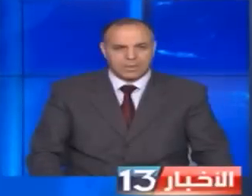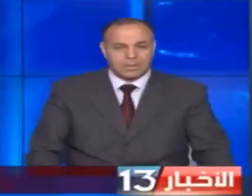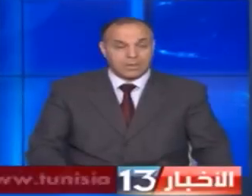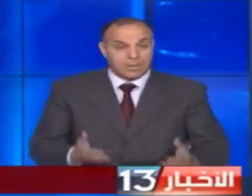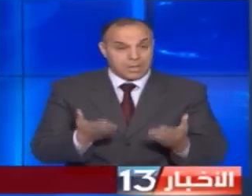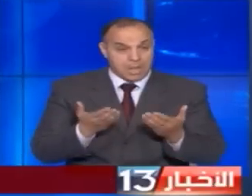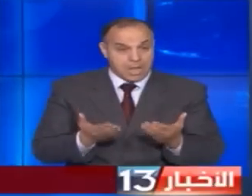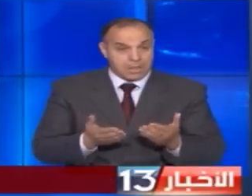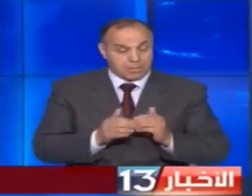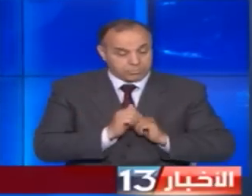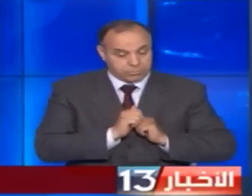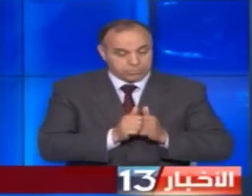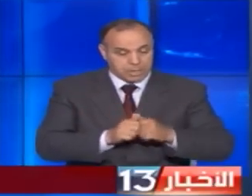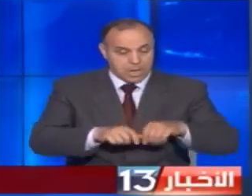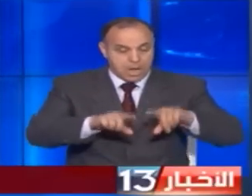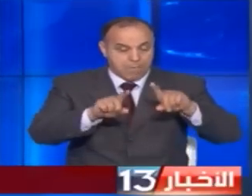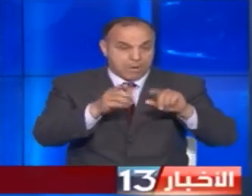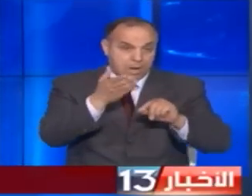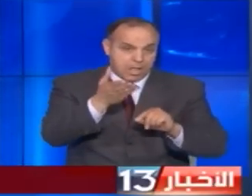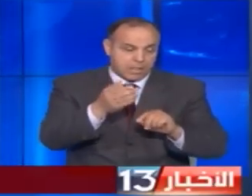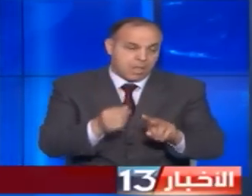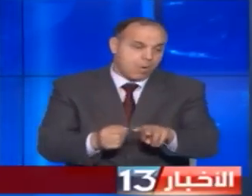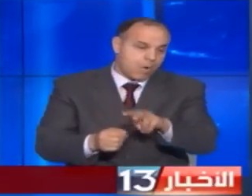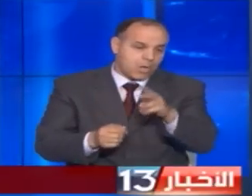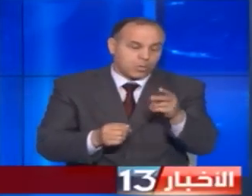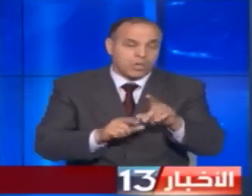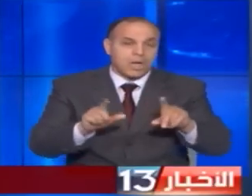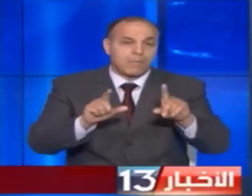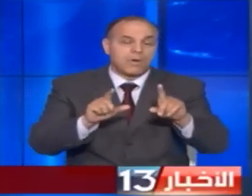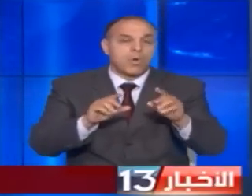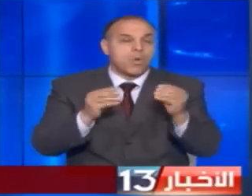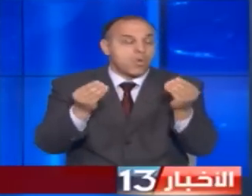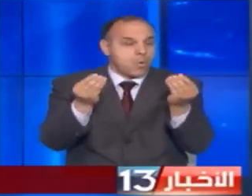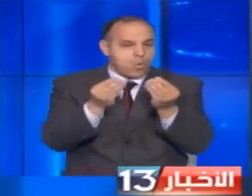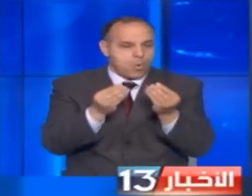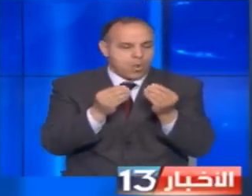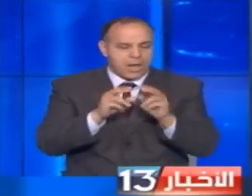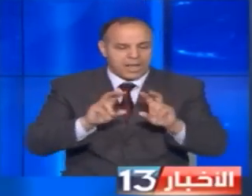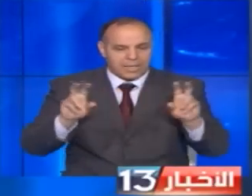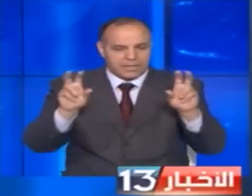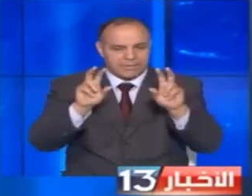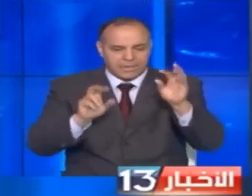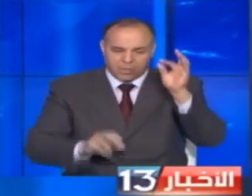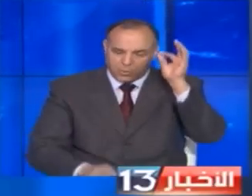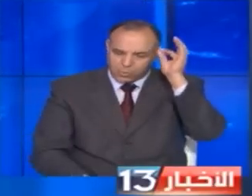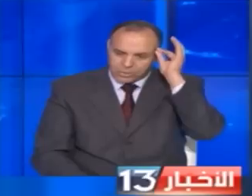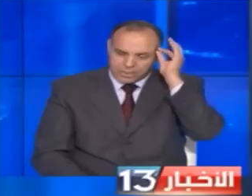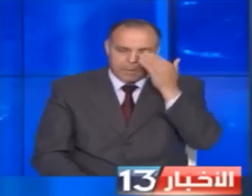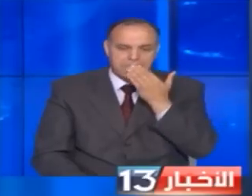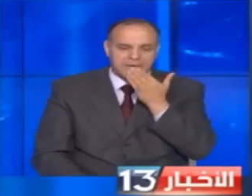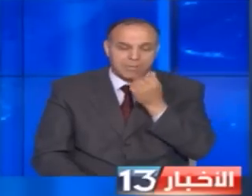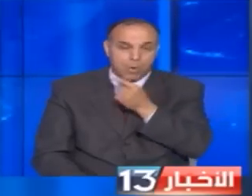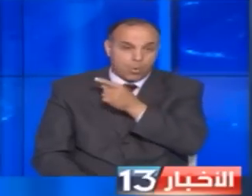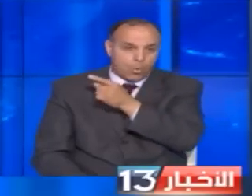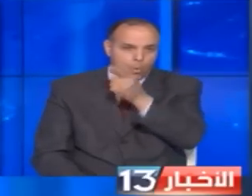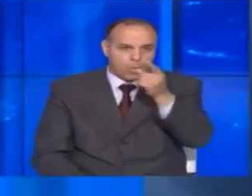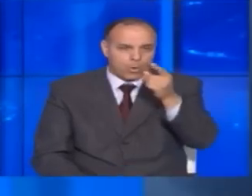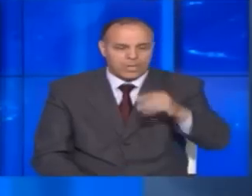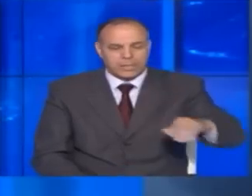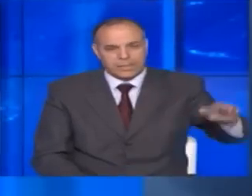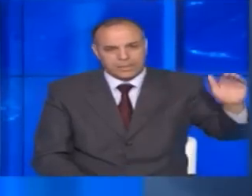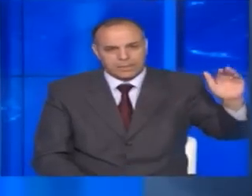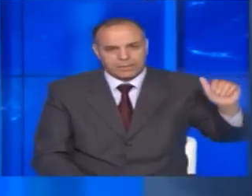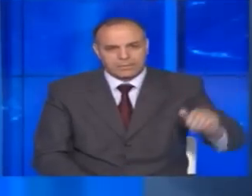وبامكانكم مشاهدينا متابعه هذه النشره والمزيد من الاخبار على بوابه التلفزه الجنسيه شكرا على المتابعه الى